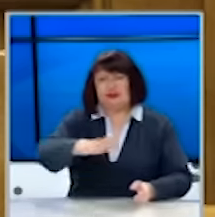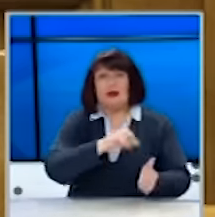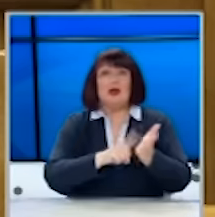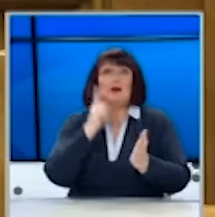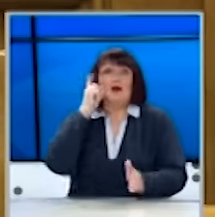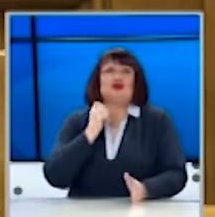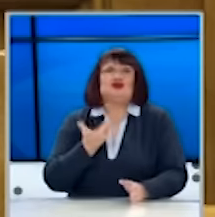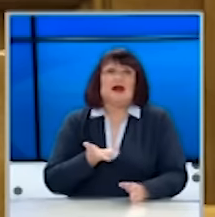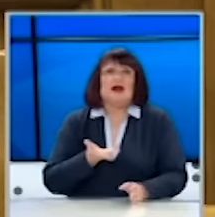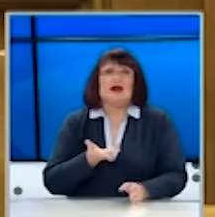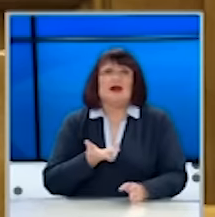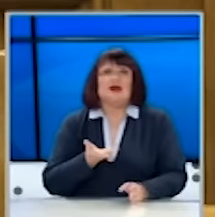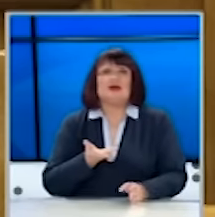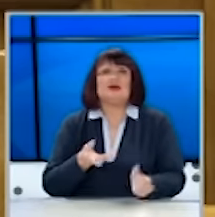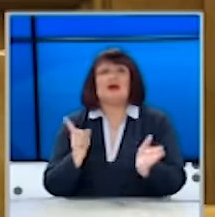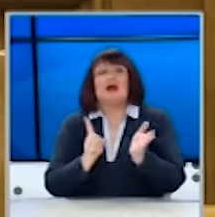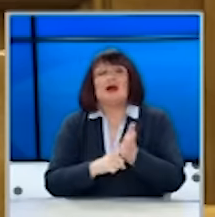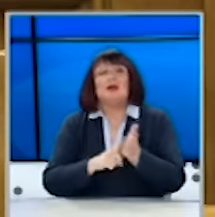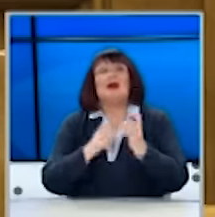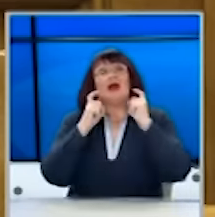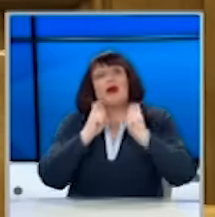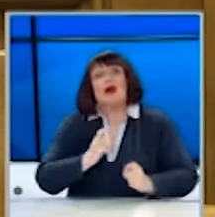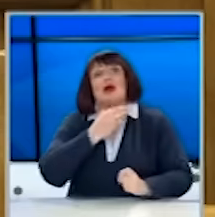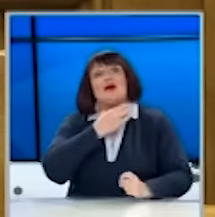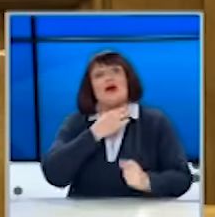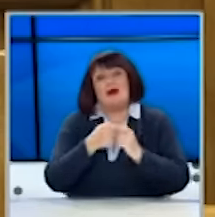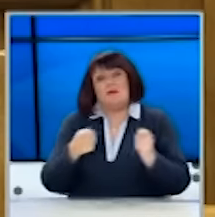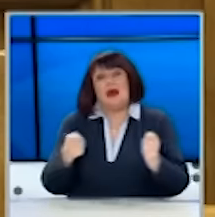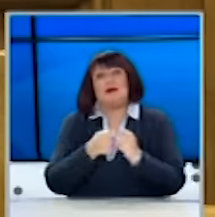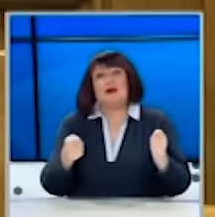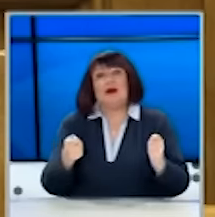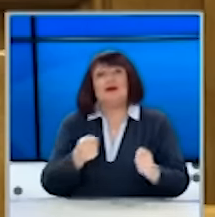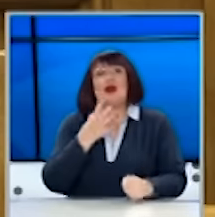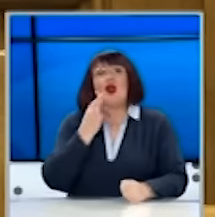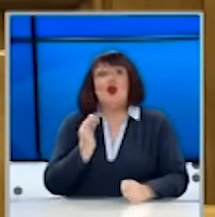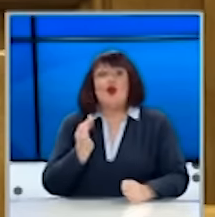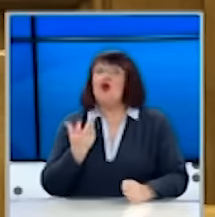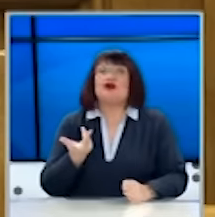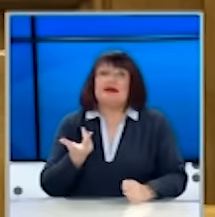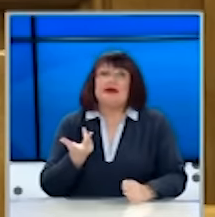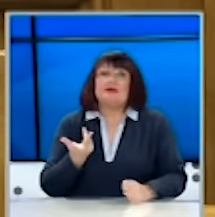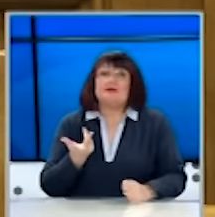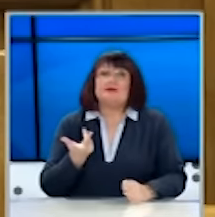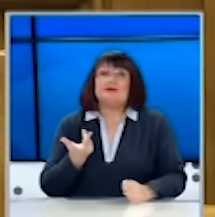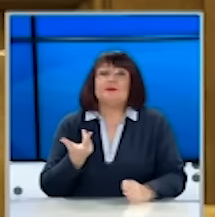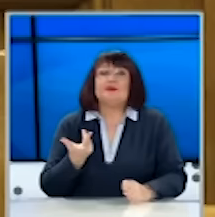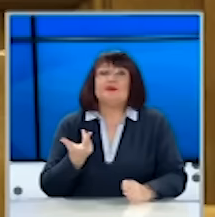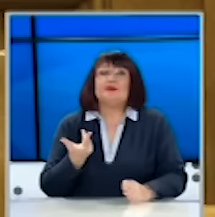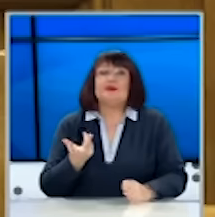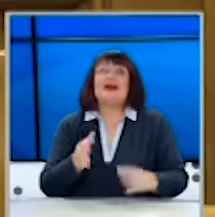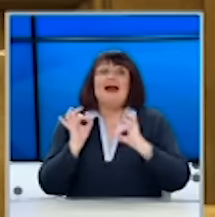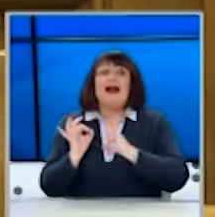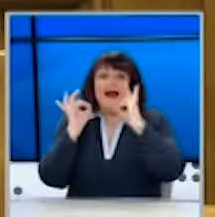γνωστή και να έχετε πάρει τα απαραίτητα μέτρα, αφού είναι επί της ουσίας η ίδια